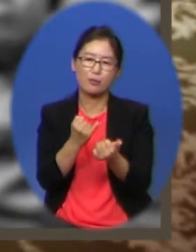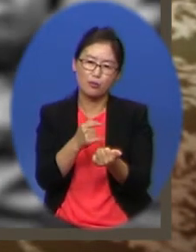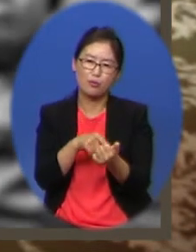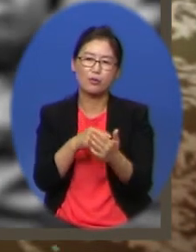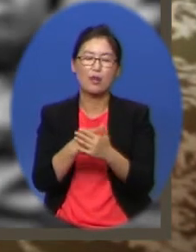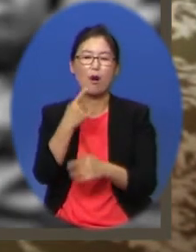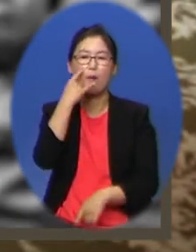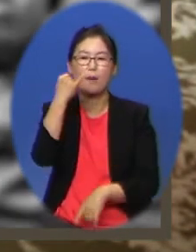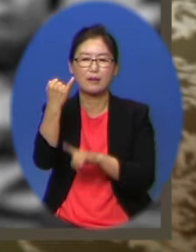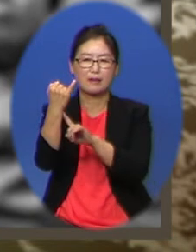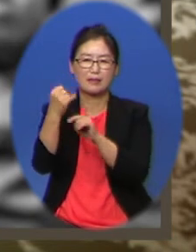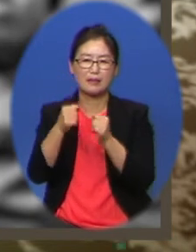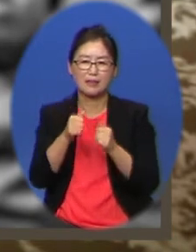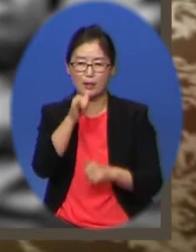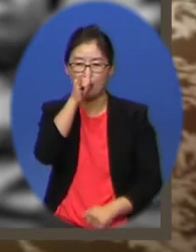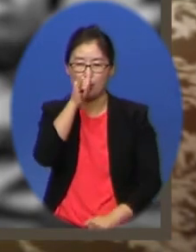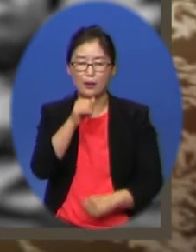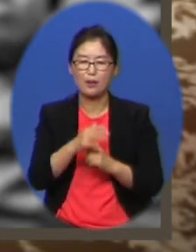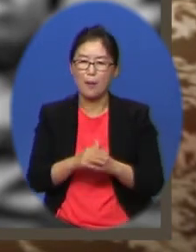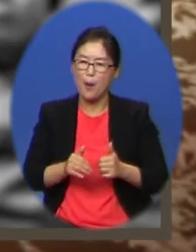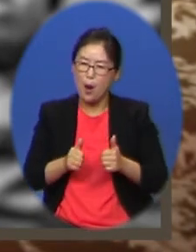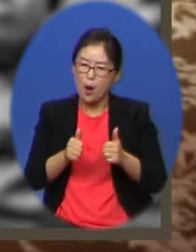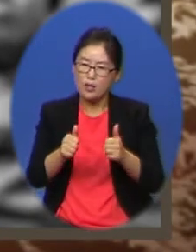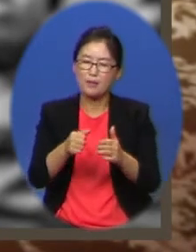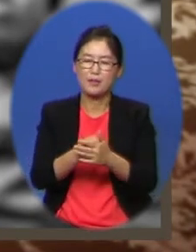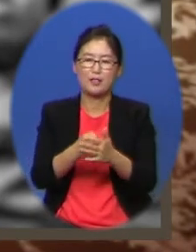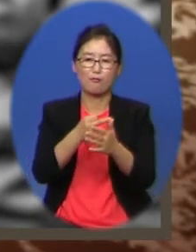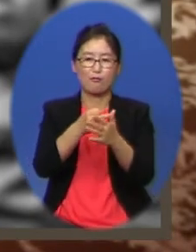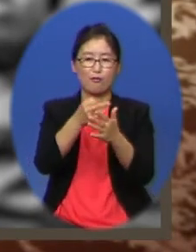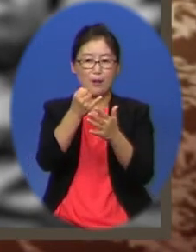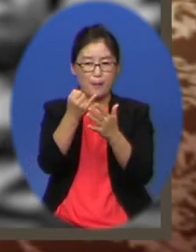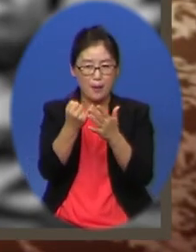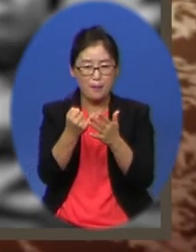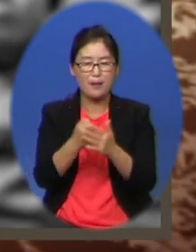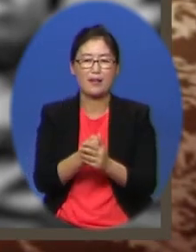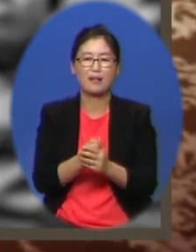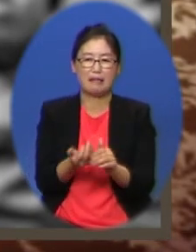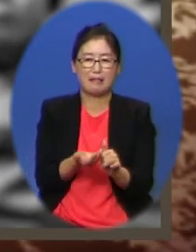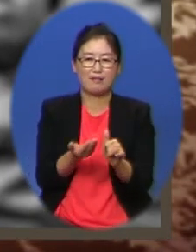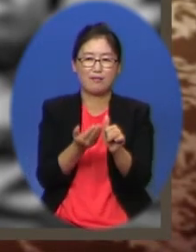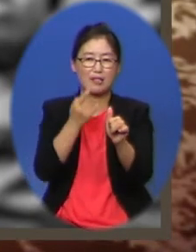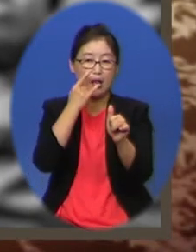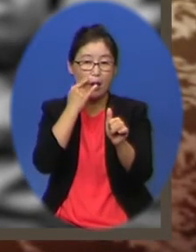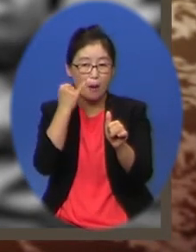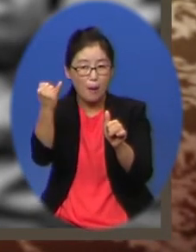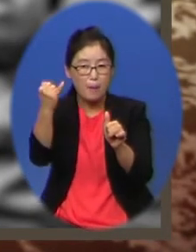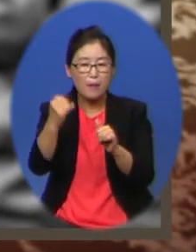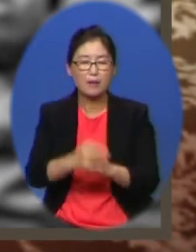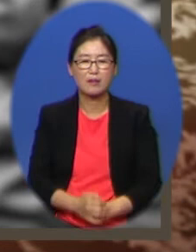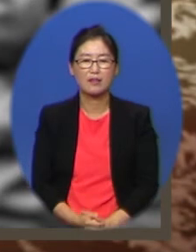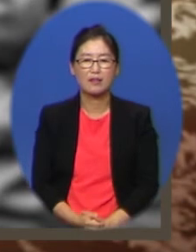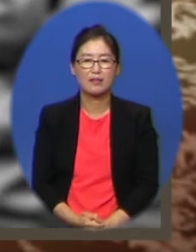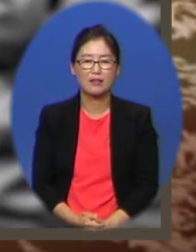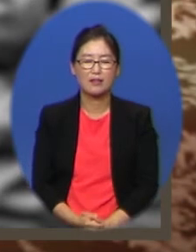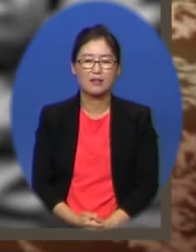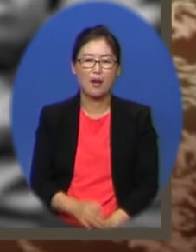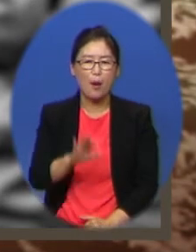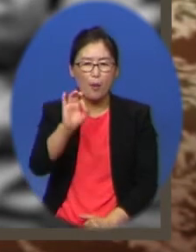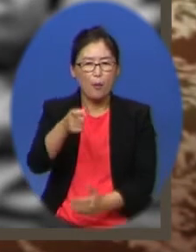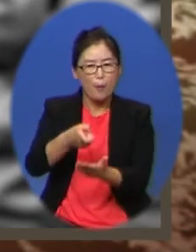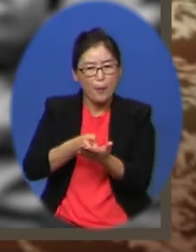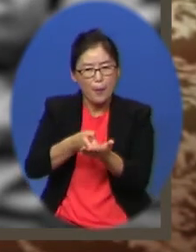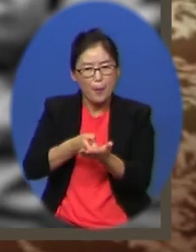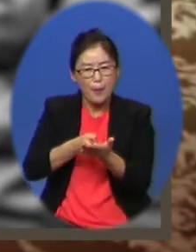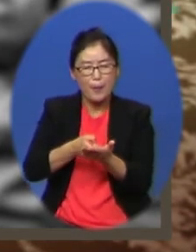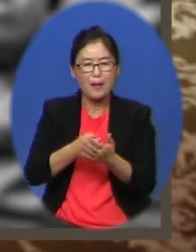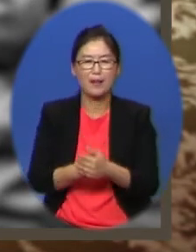그 누구보다 열심히 저희 3남매를 키워내신 어머니. 10원 한 푼 허투루 쓰지 않은 끝에